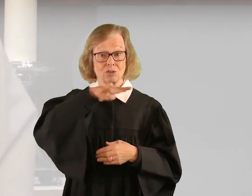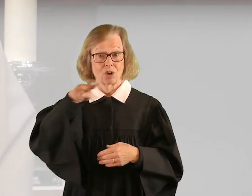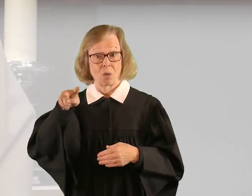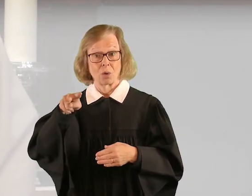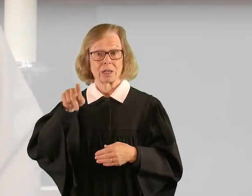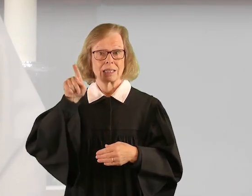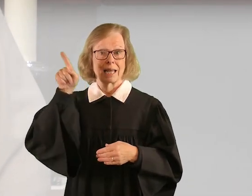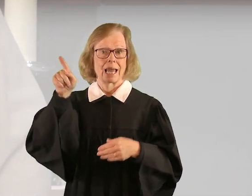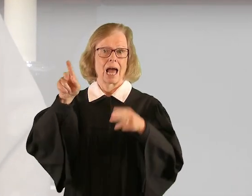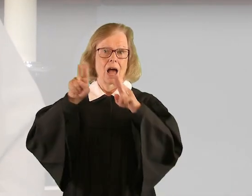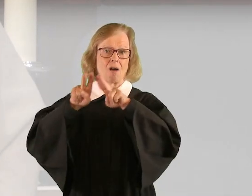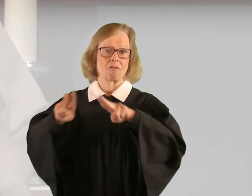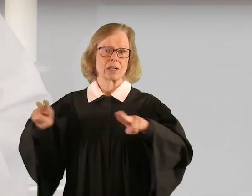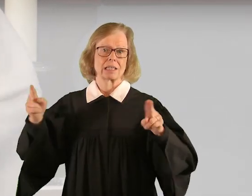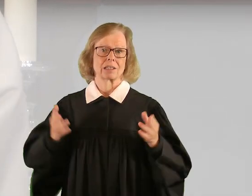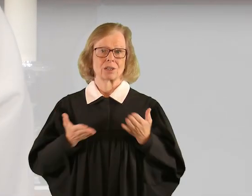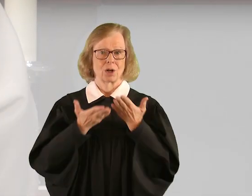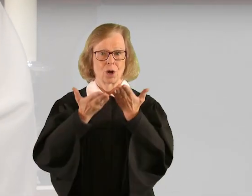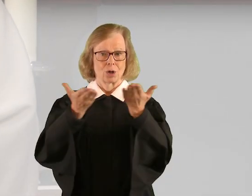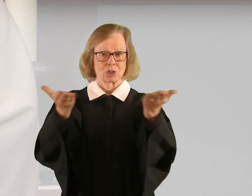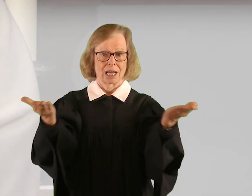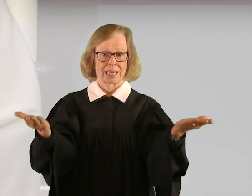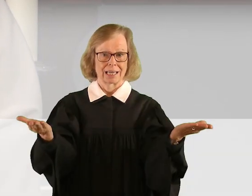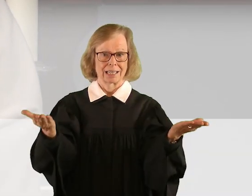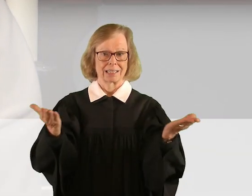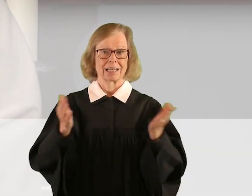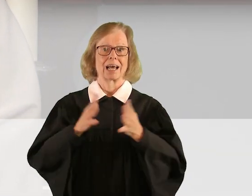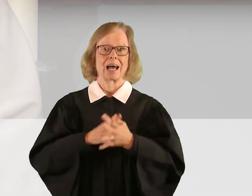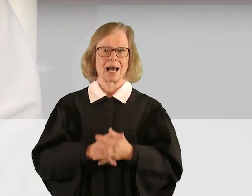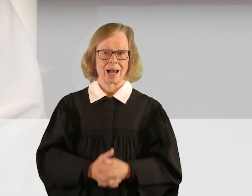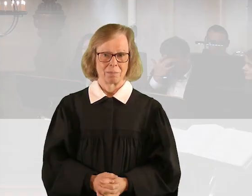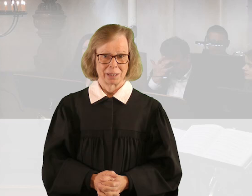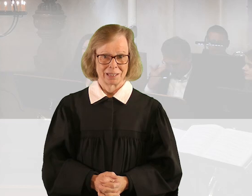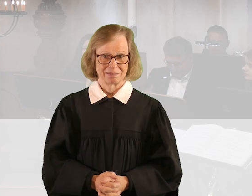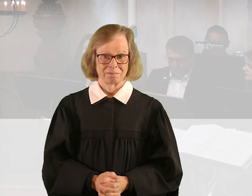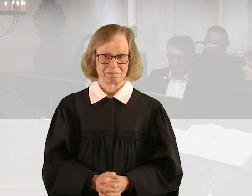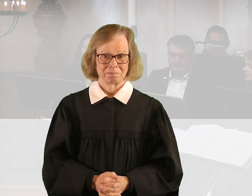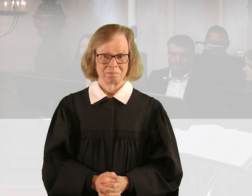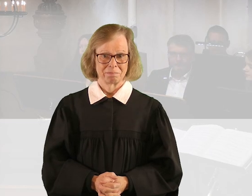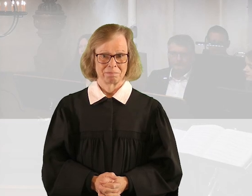dir seinen Frieden. Amen.